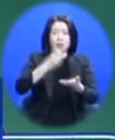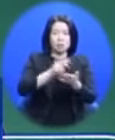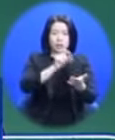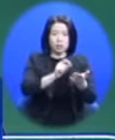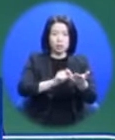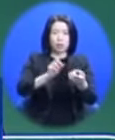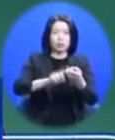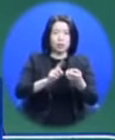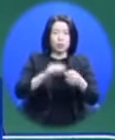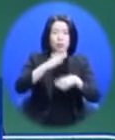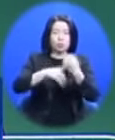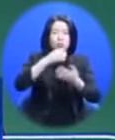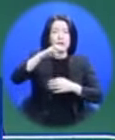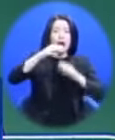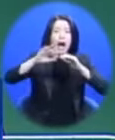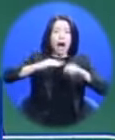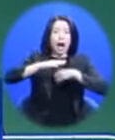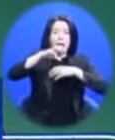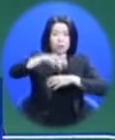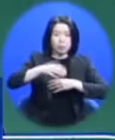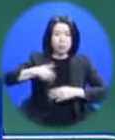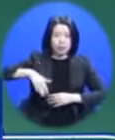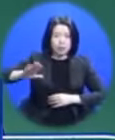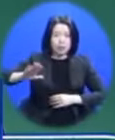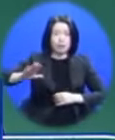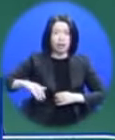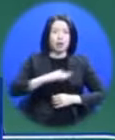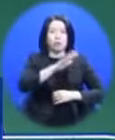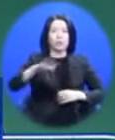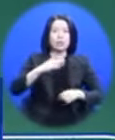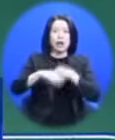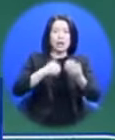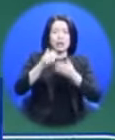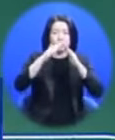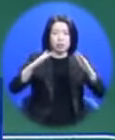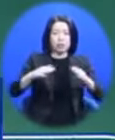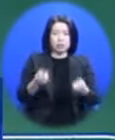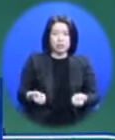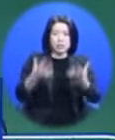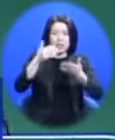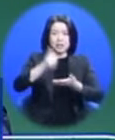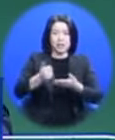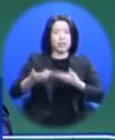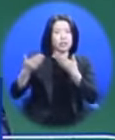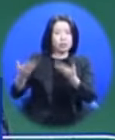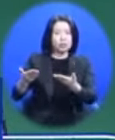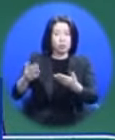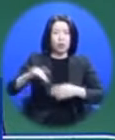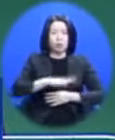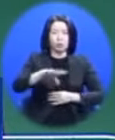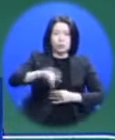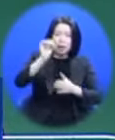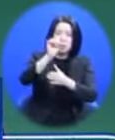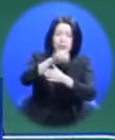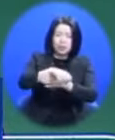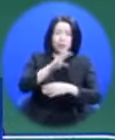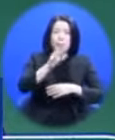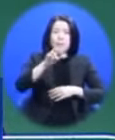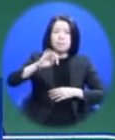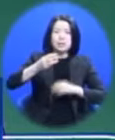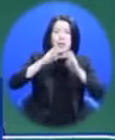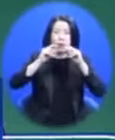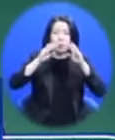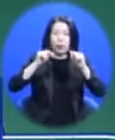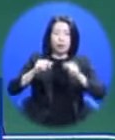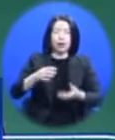가져다가 우리 하나님의 전에서 섬기는 제사장들에게 주고 또 처음 익은 밀의 가루와 거제물과 각종 과목의